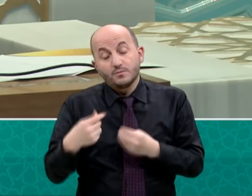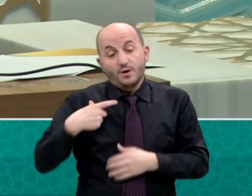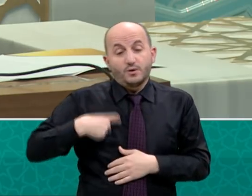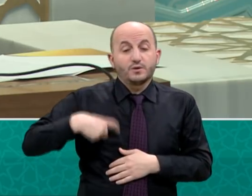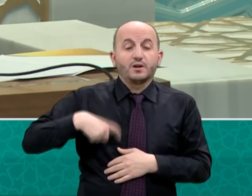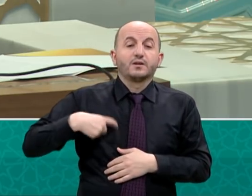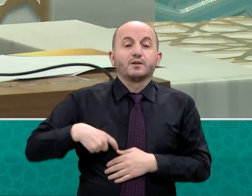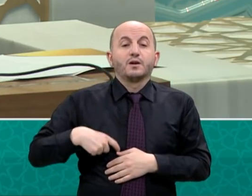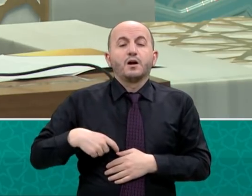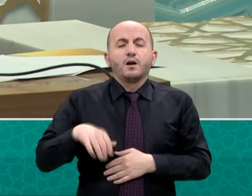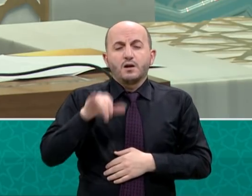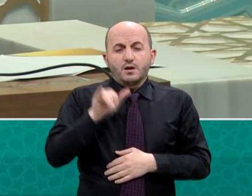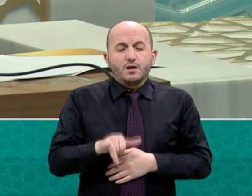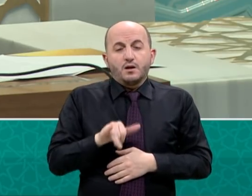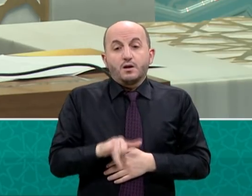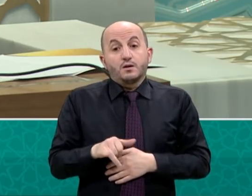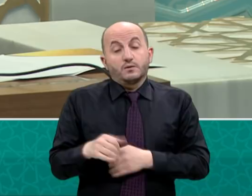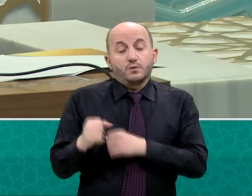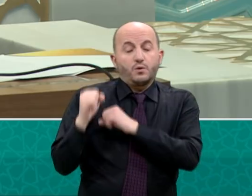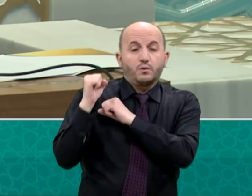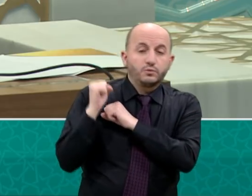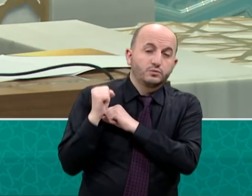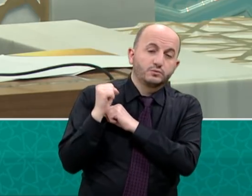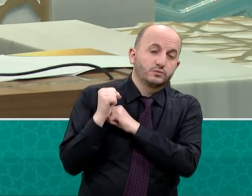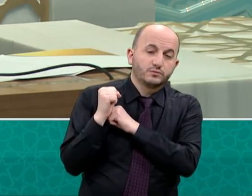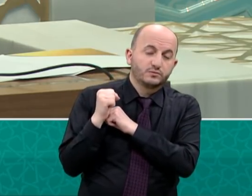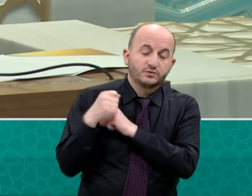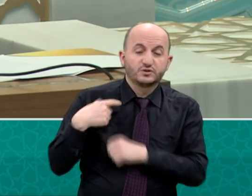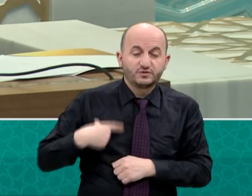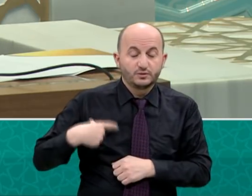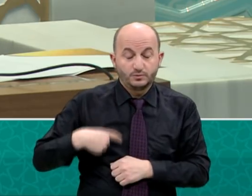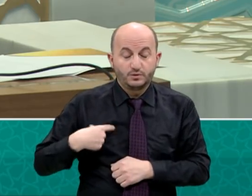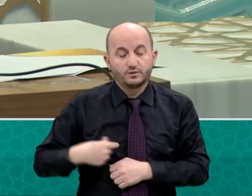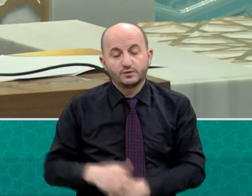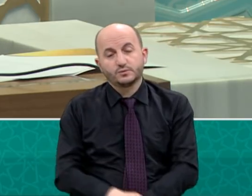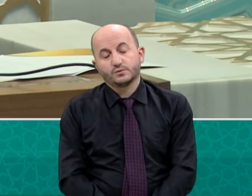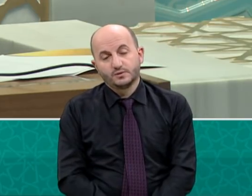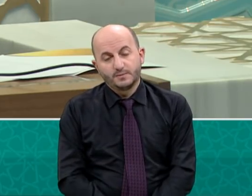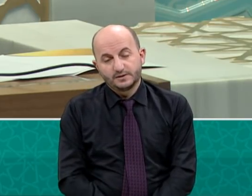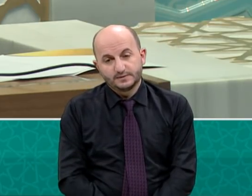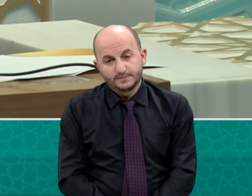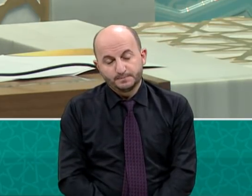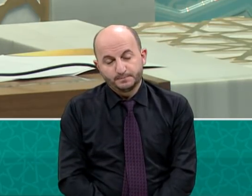vasfını hakkıyla omuzlarımızda sıfat olarak taşıyoruz demektir.